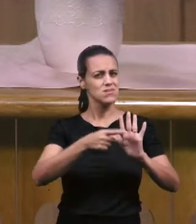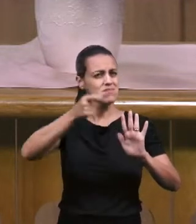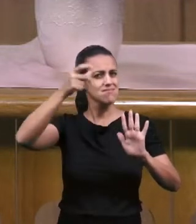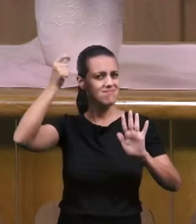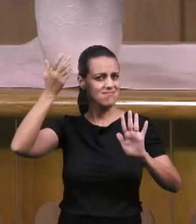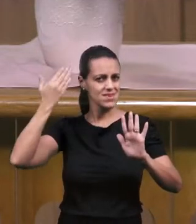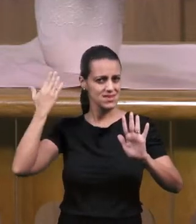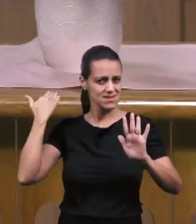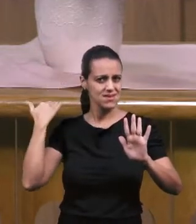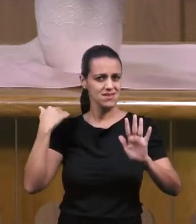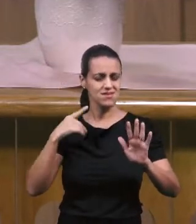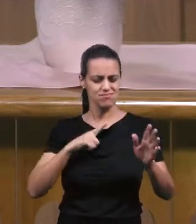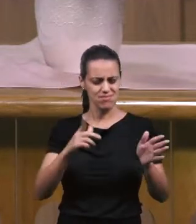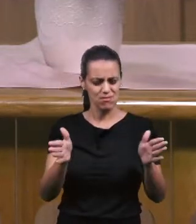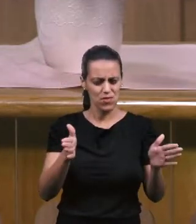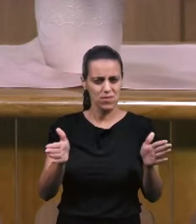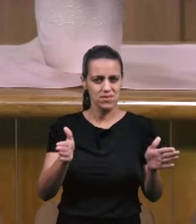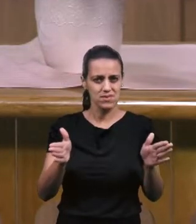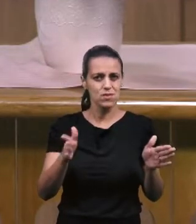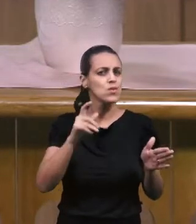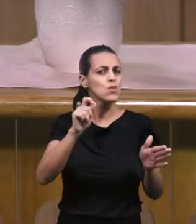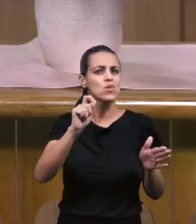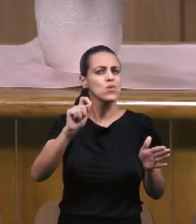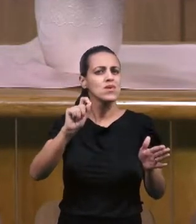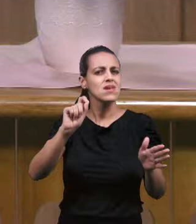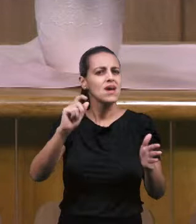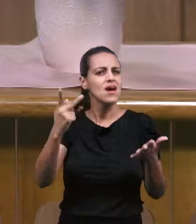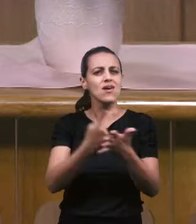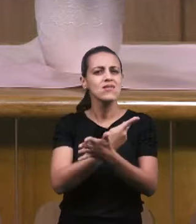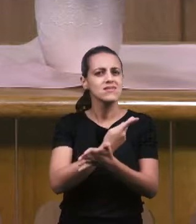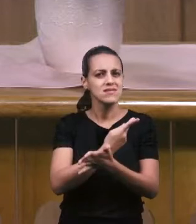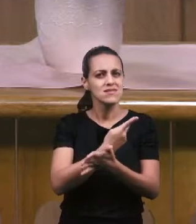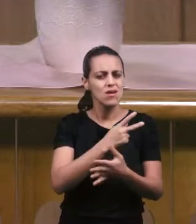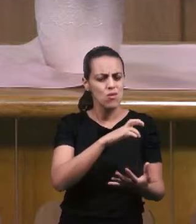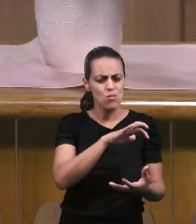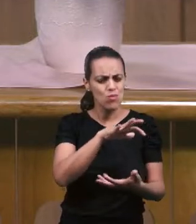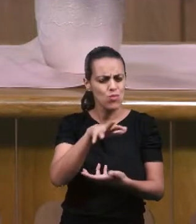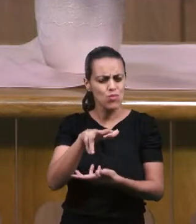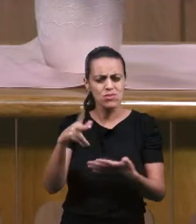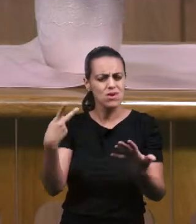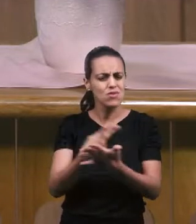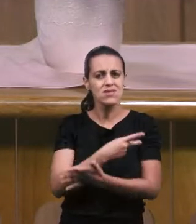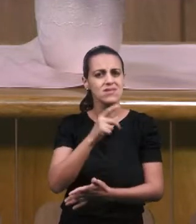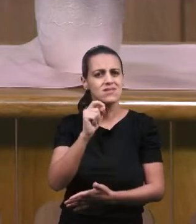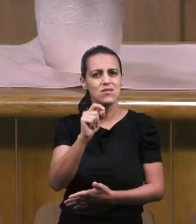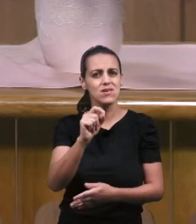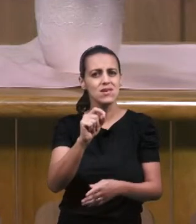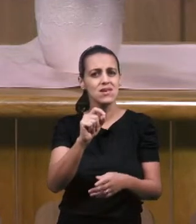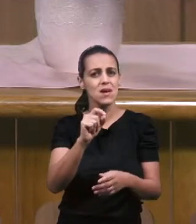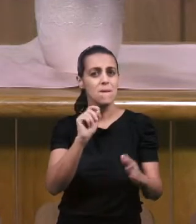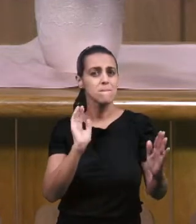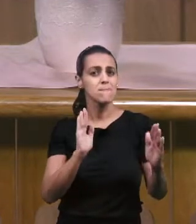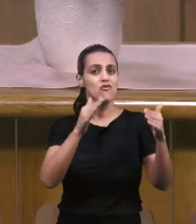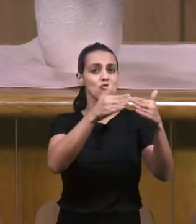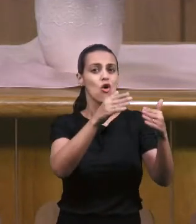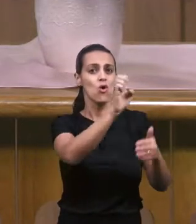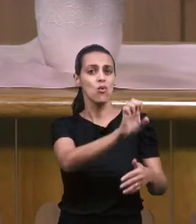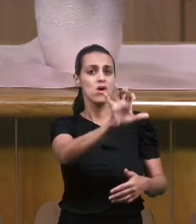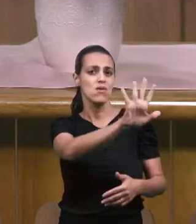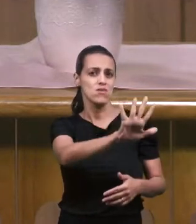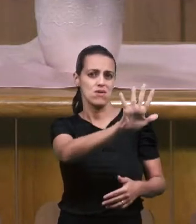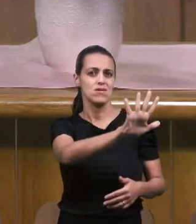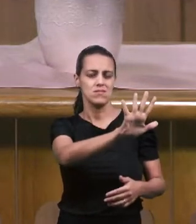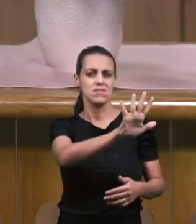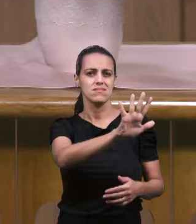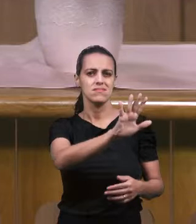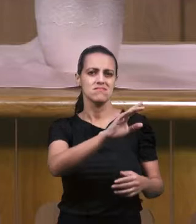époque, ce qui s'est passé dans le monde et dans la propre Europe, y